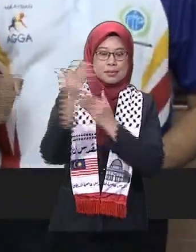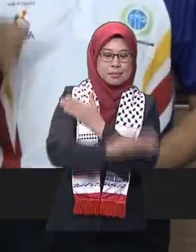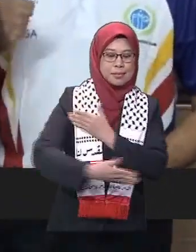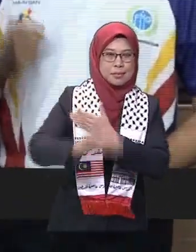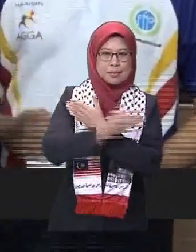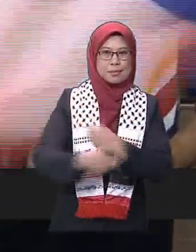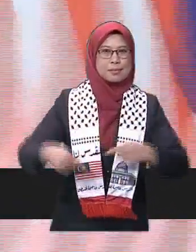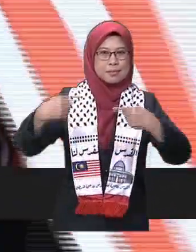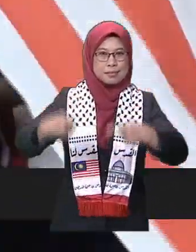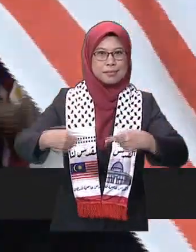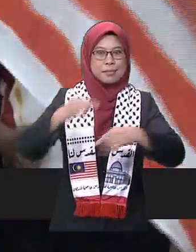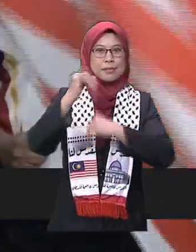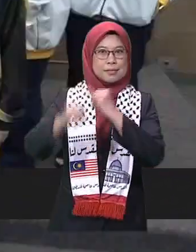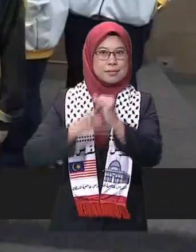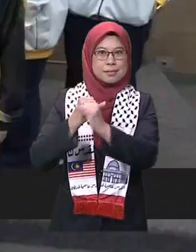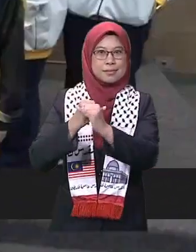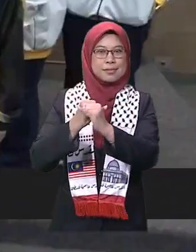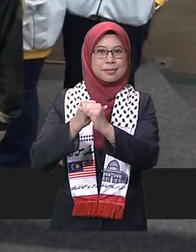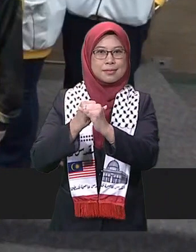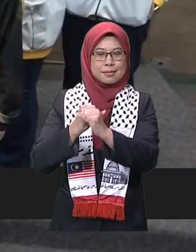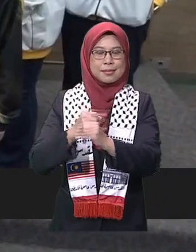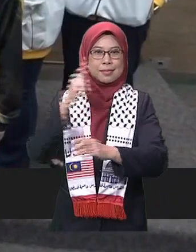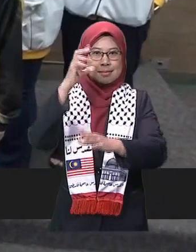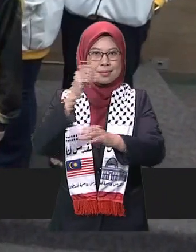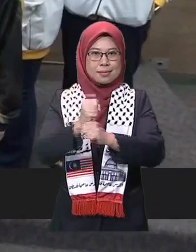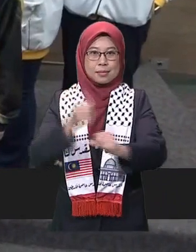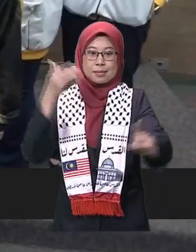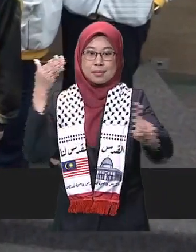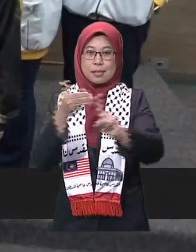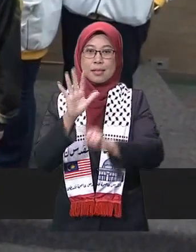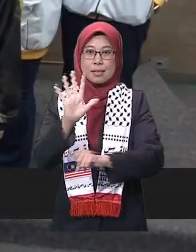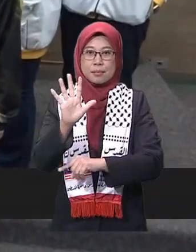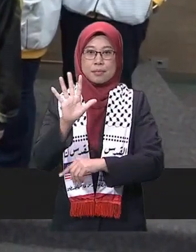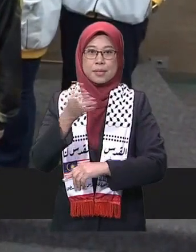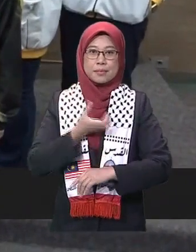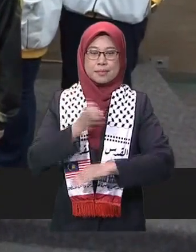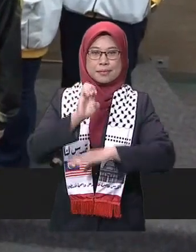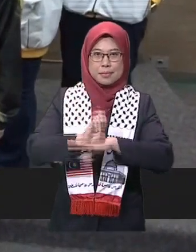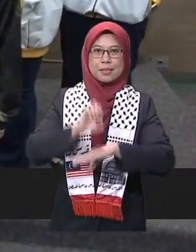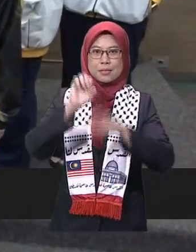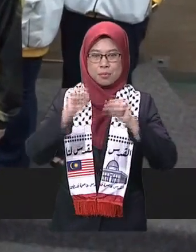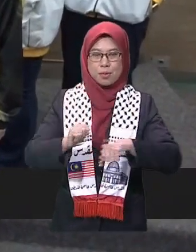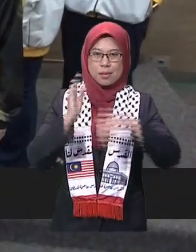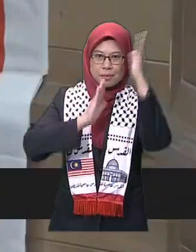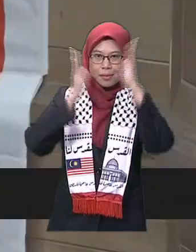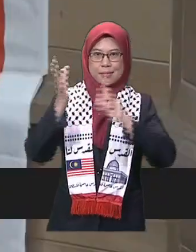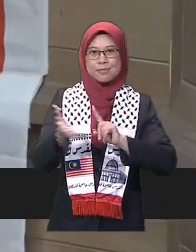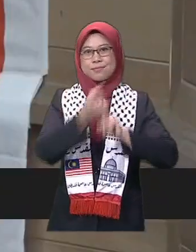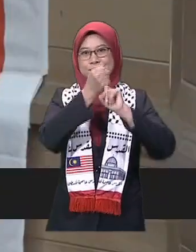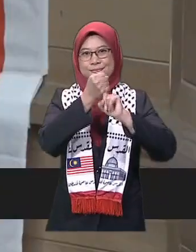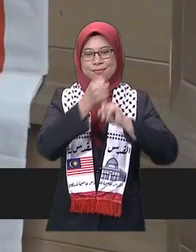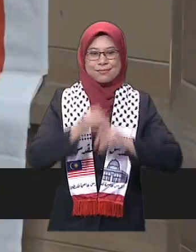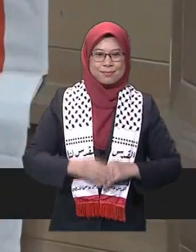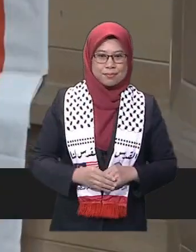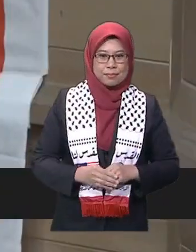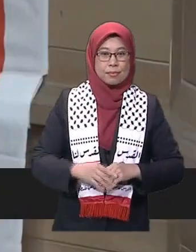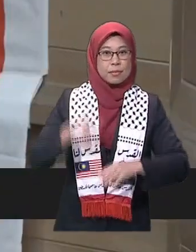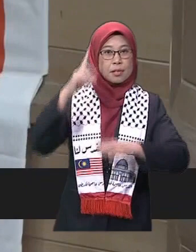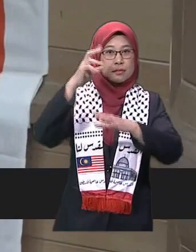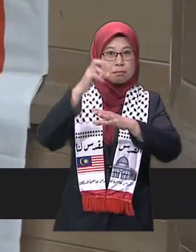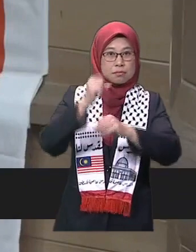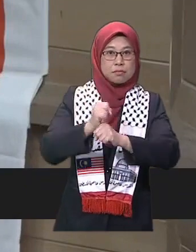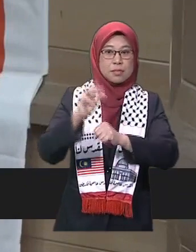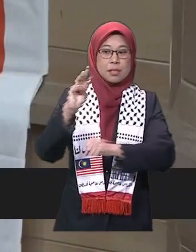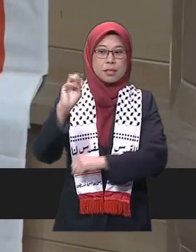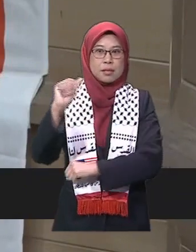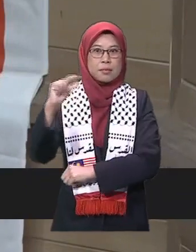bertanding di Kejohanan Antarabangsa dengan beliau turut yakin sasaran 5 pingat emas mampu dicapai kontinjen negara. We are confident that MAGA will